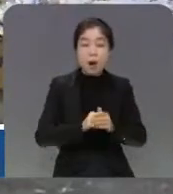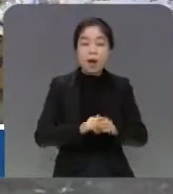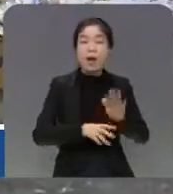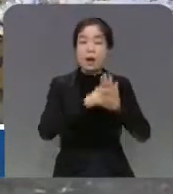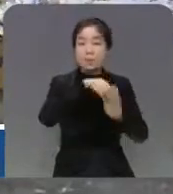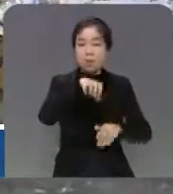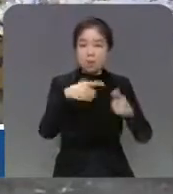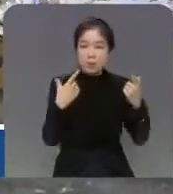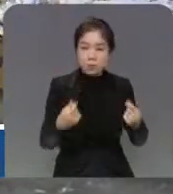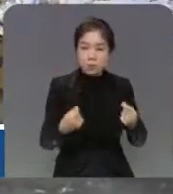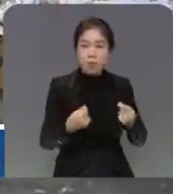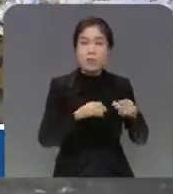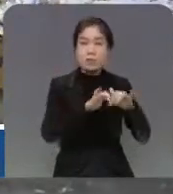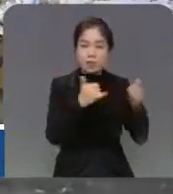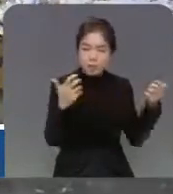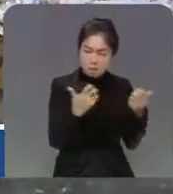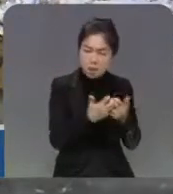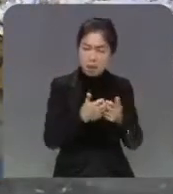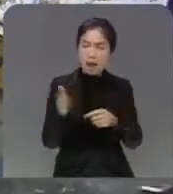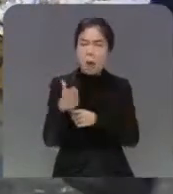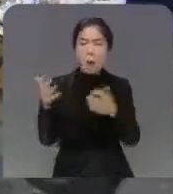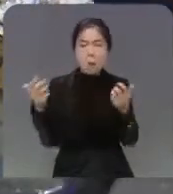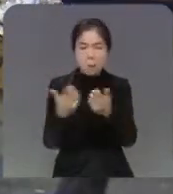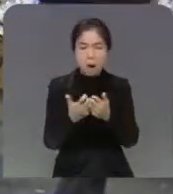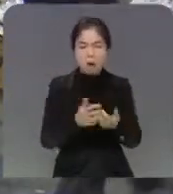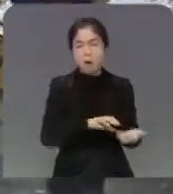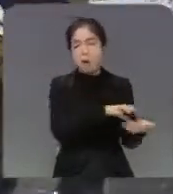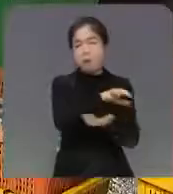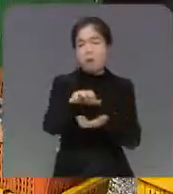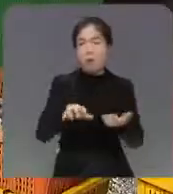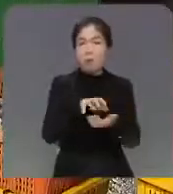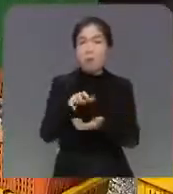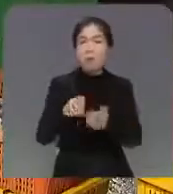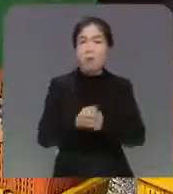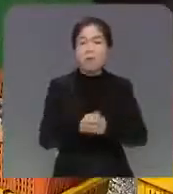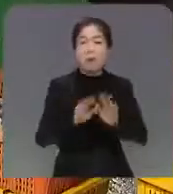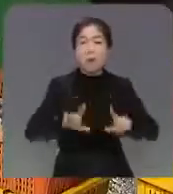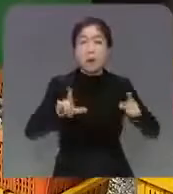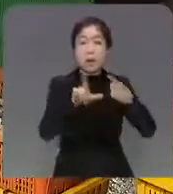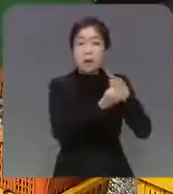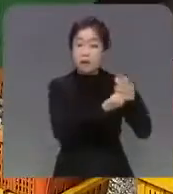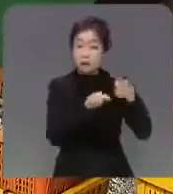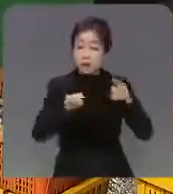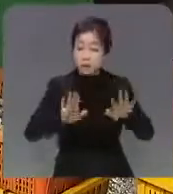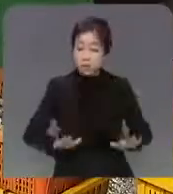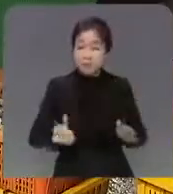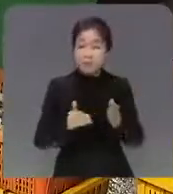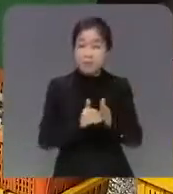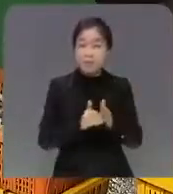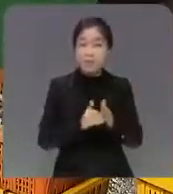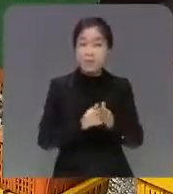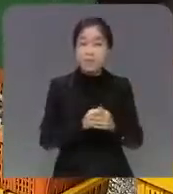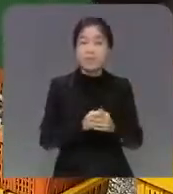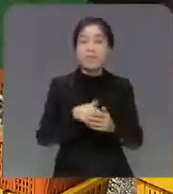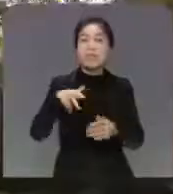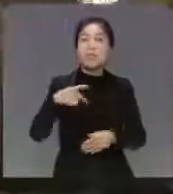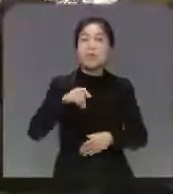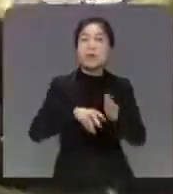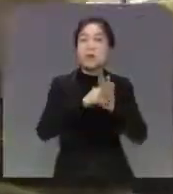역시 사람 반, 고기 반일 정도로 북적이고 있습니다. 올해 1월부터 지금까지 참조기